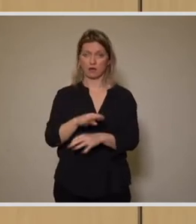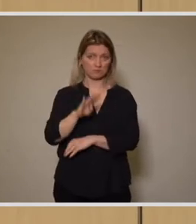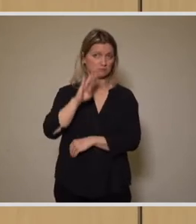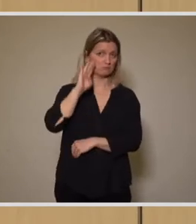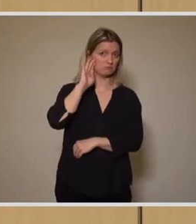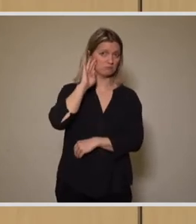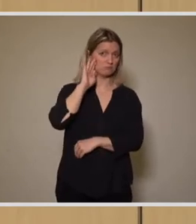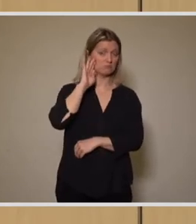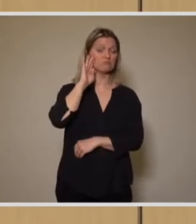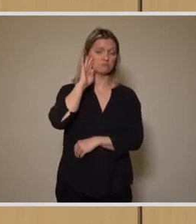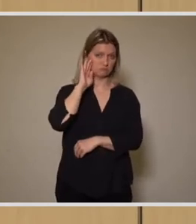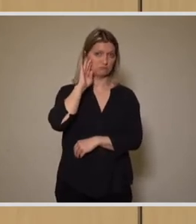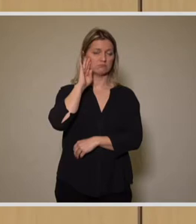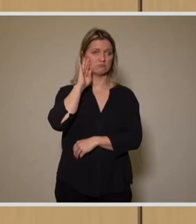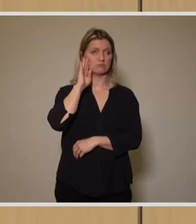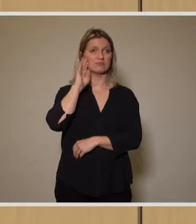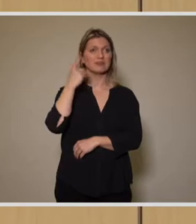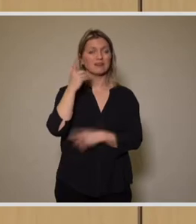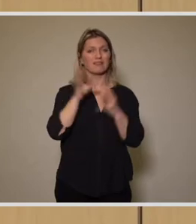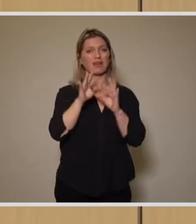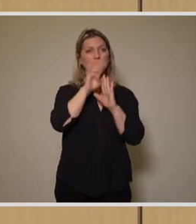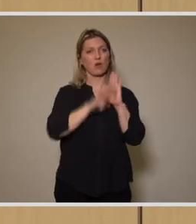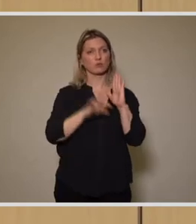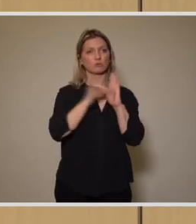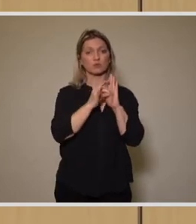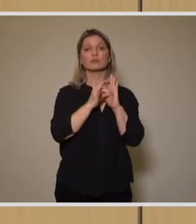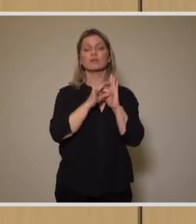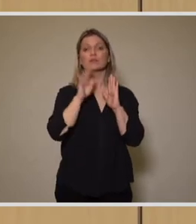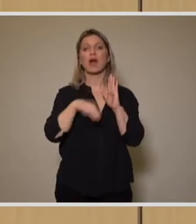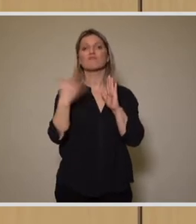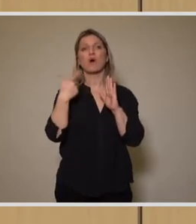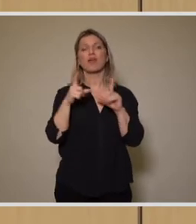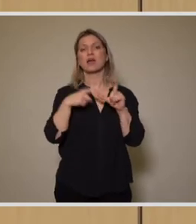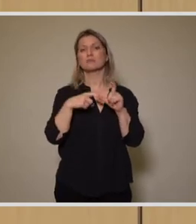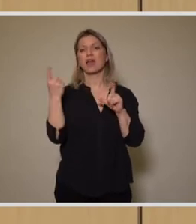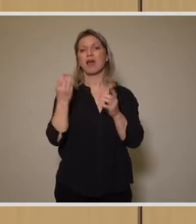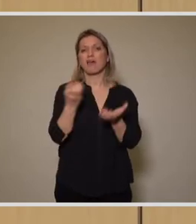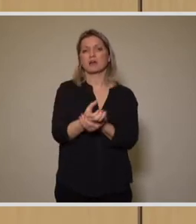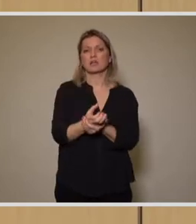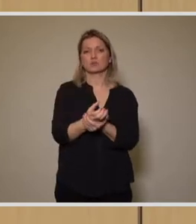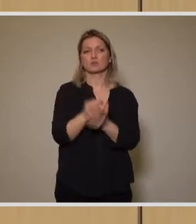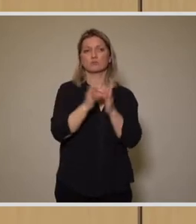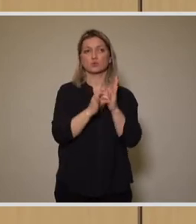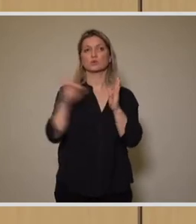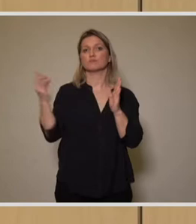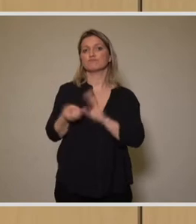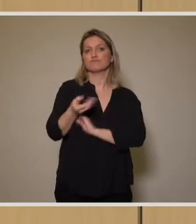zum Antrag zum Tagesordnungspunkt einen Ersetzungsantrag der SPD, der ebenfalls eingebracht